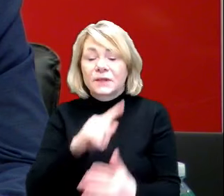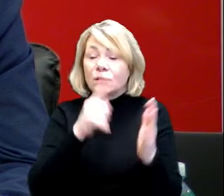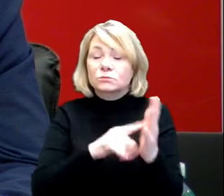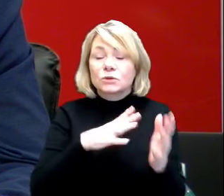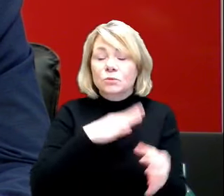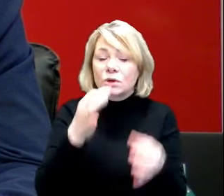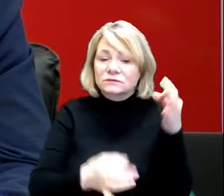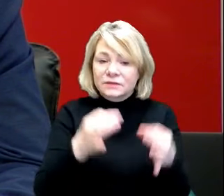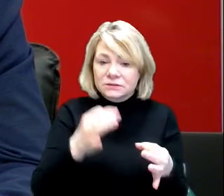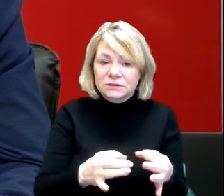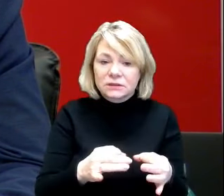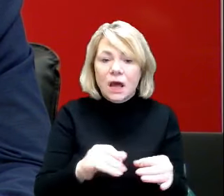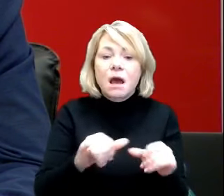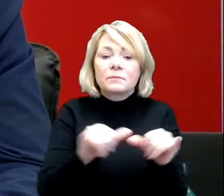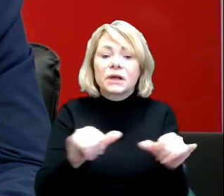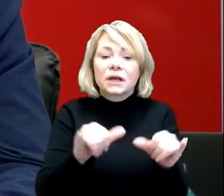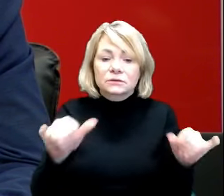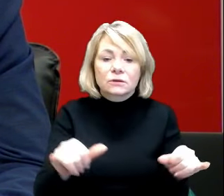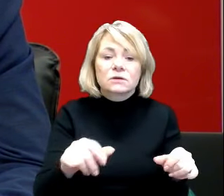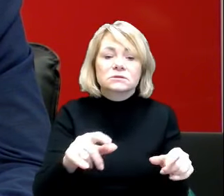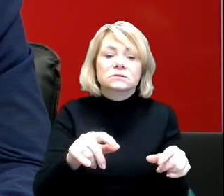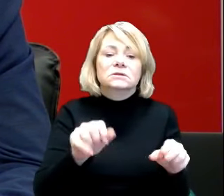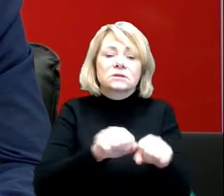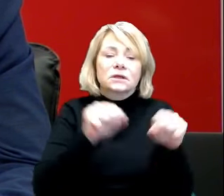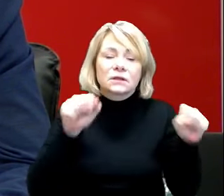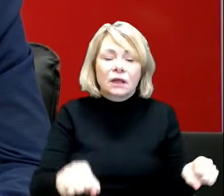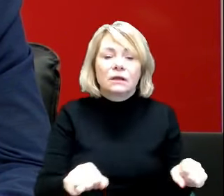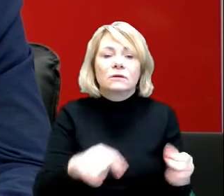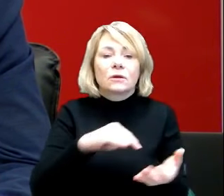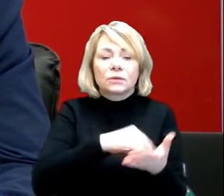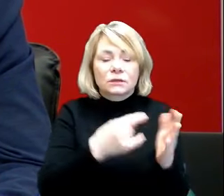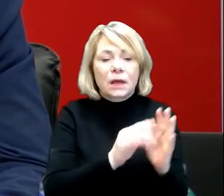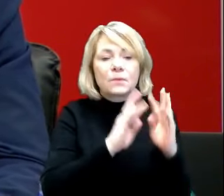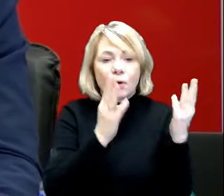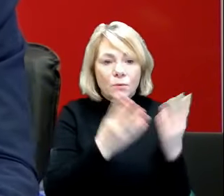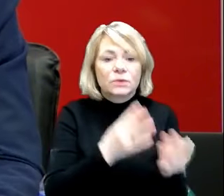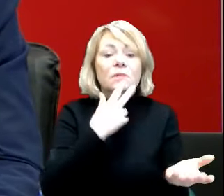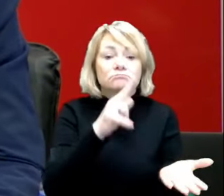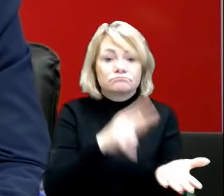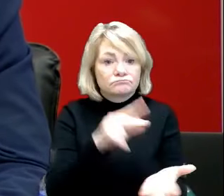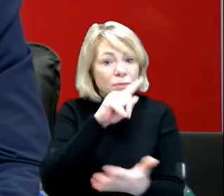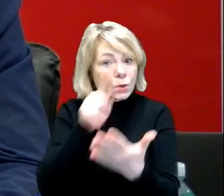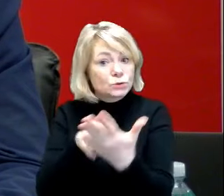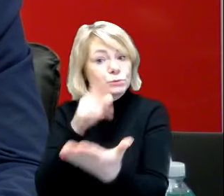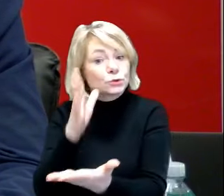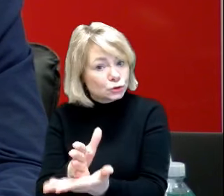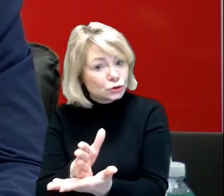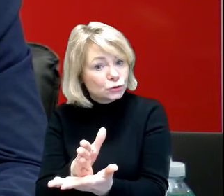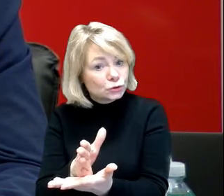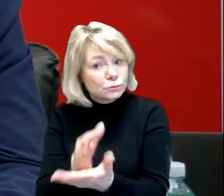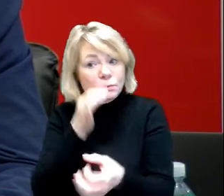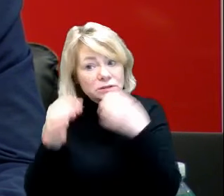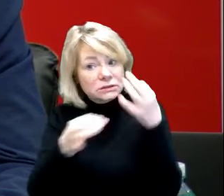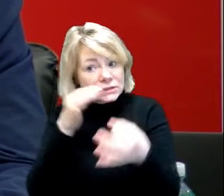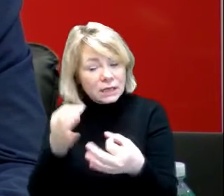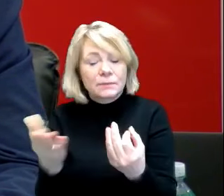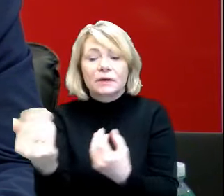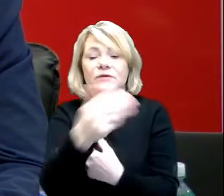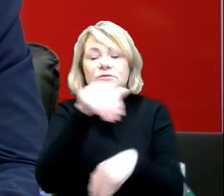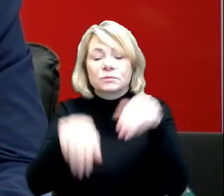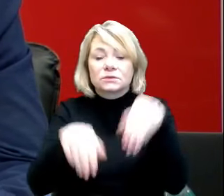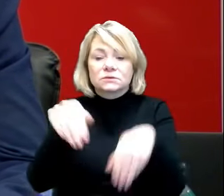plėtros strateginiam planavimo komitete ir jam pritarta ar turėtumėt klausimų pasisakymų kviečiu balsuoti